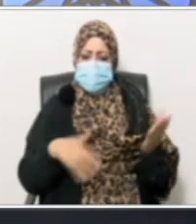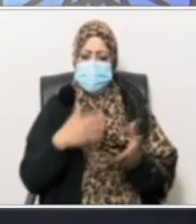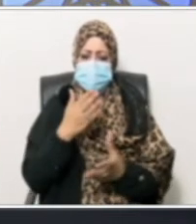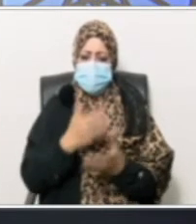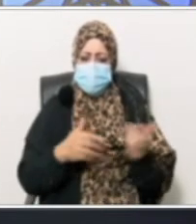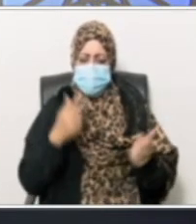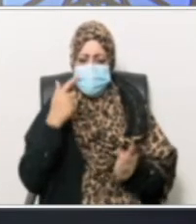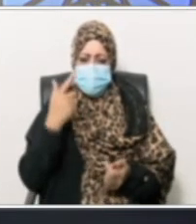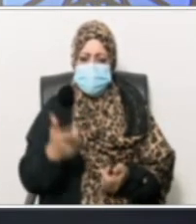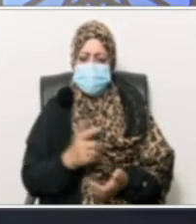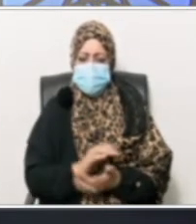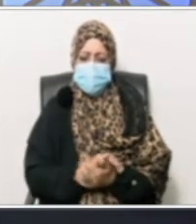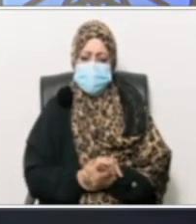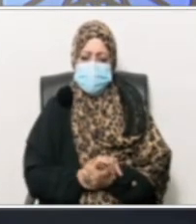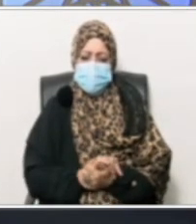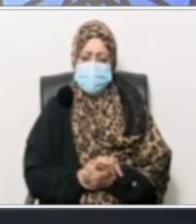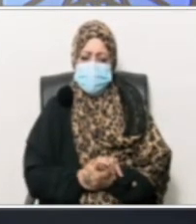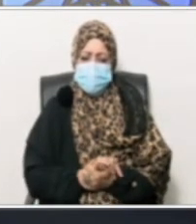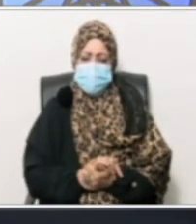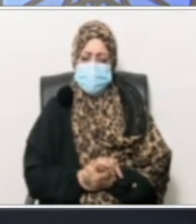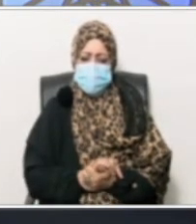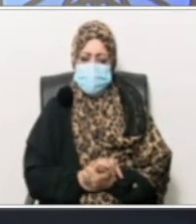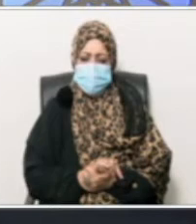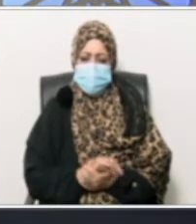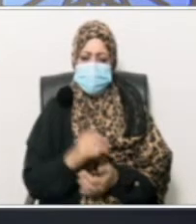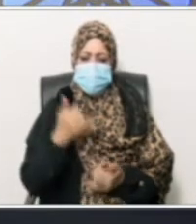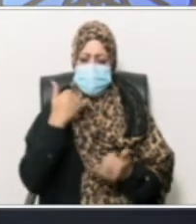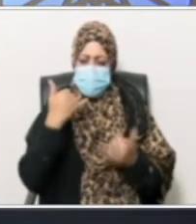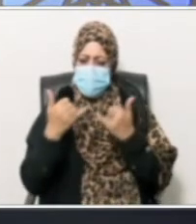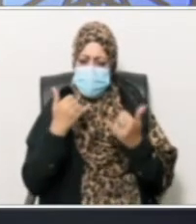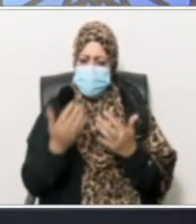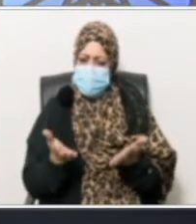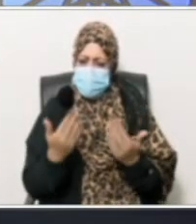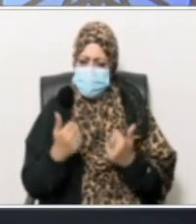الو معنا متصل. أيوة. اخر